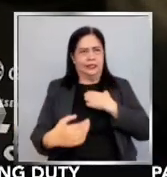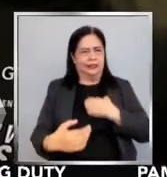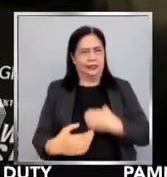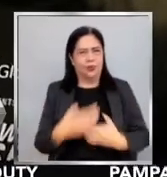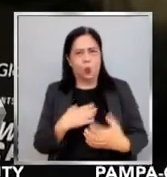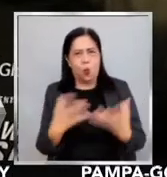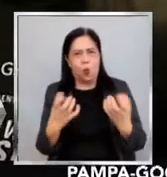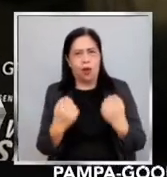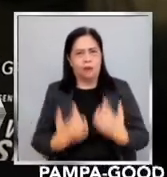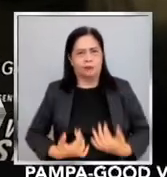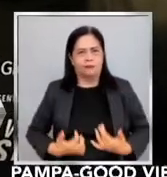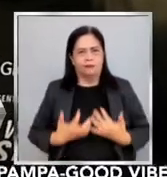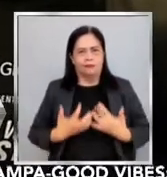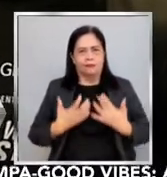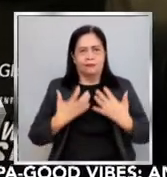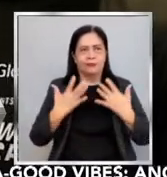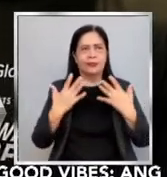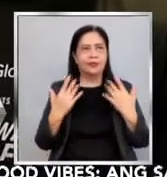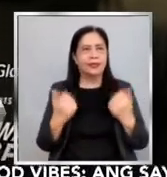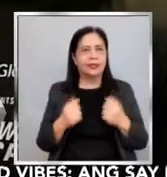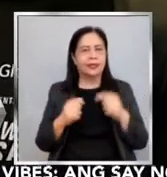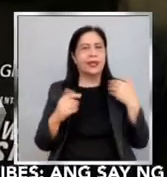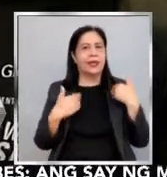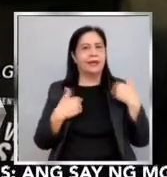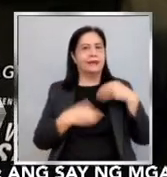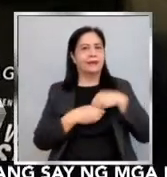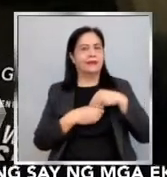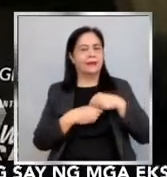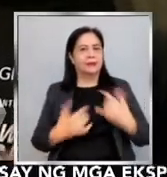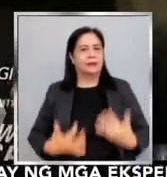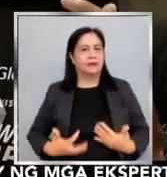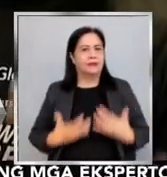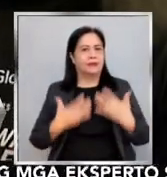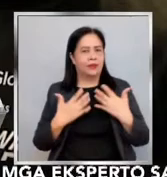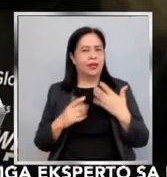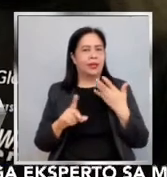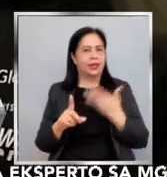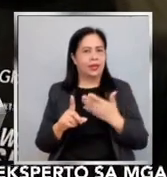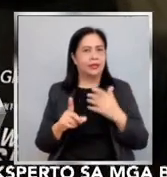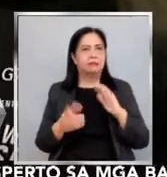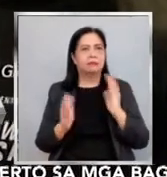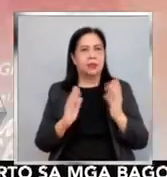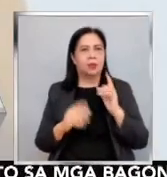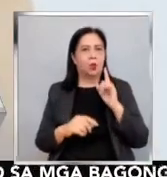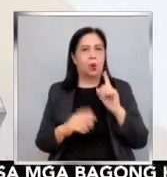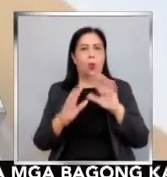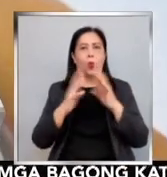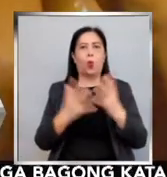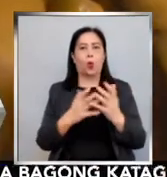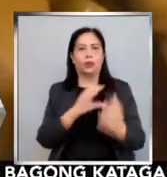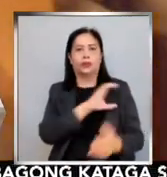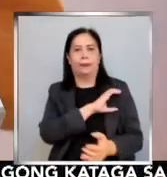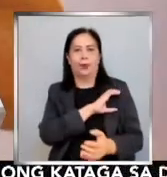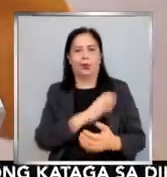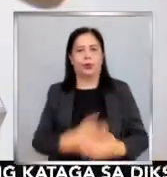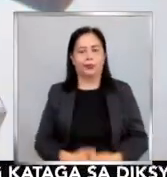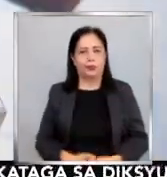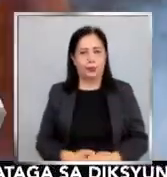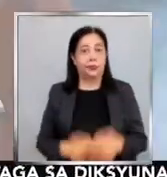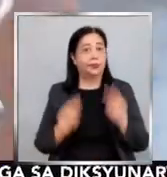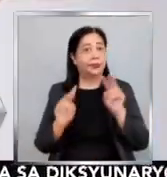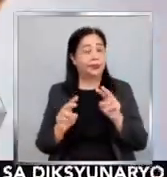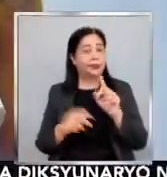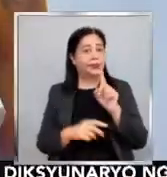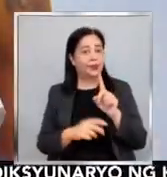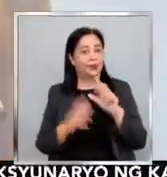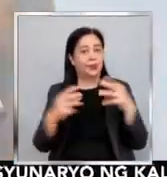is... Andun talaga yung fire sa puso niya na maging isang world champion. Mapapanood ang One Warrior